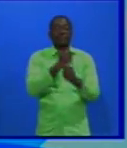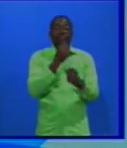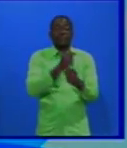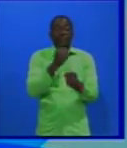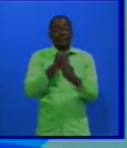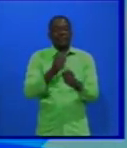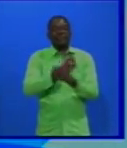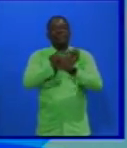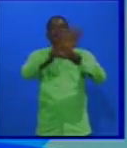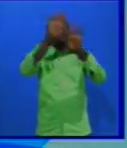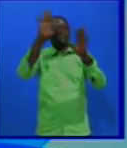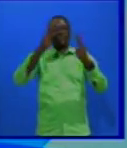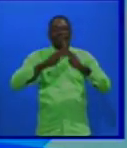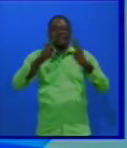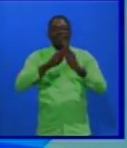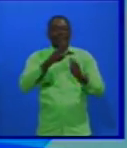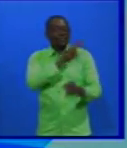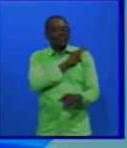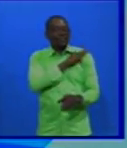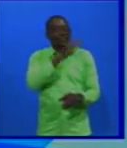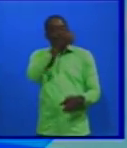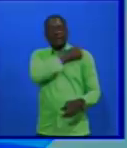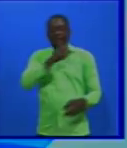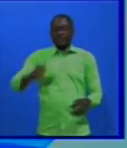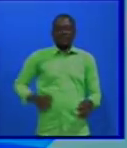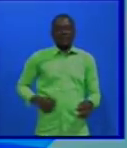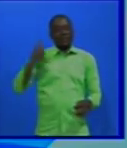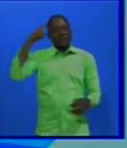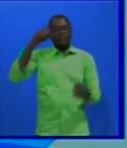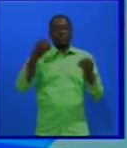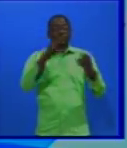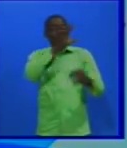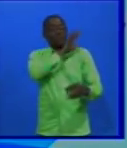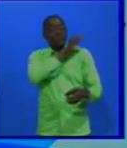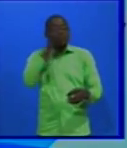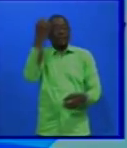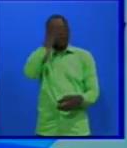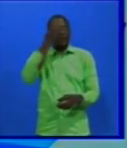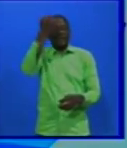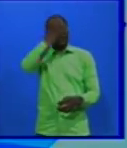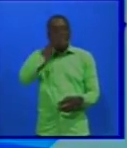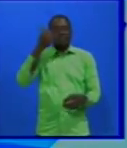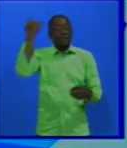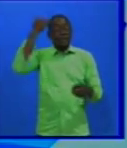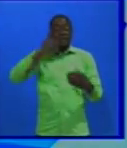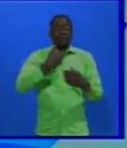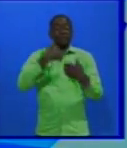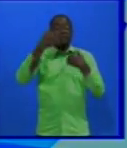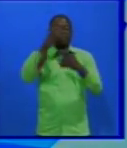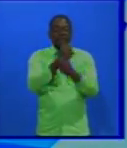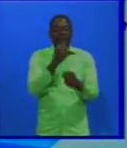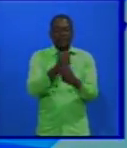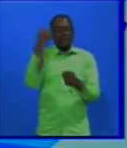de la ville. Michel Compaoré fut ambassadeur auprès de plusieurs capitales africaines et européennes. Il a surtout œuvré en faveur de la construction